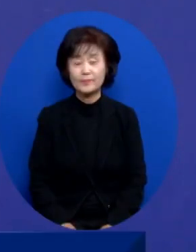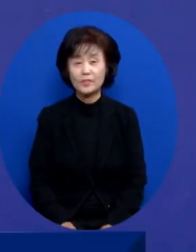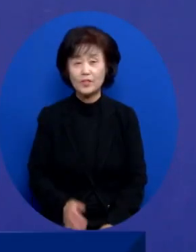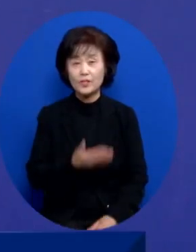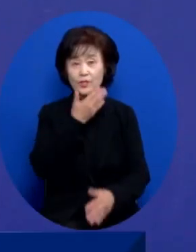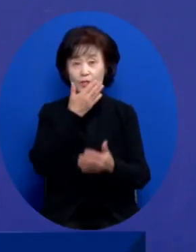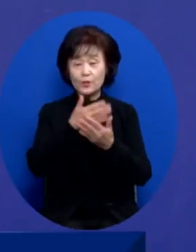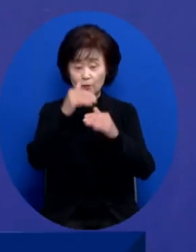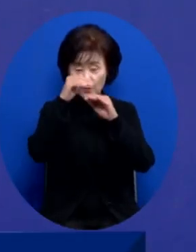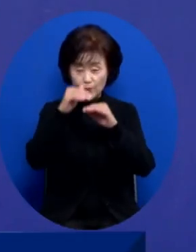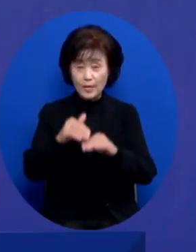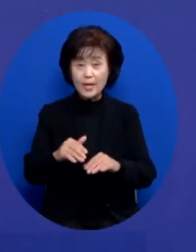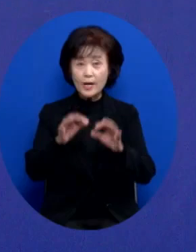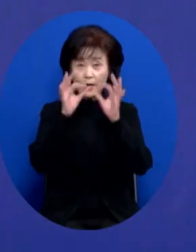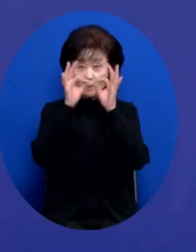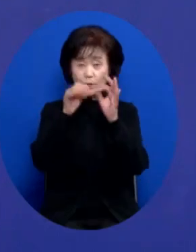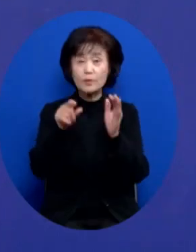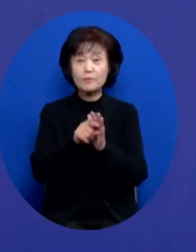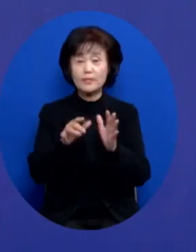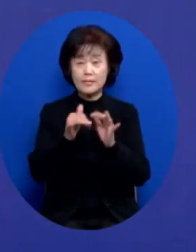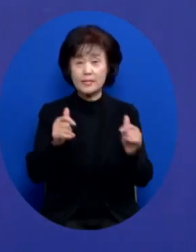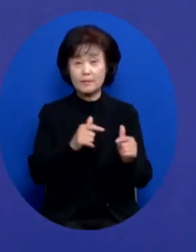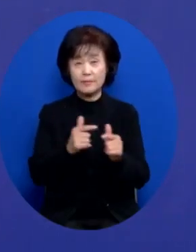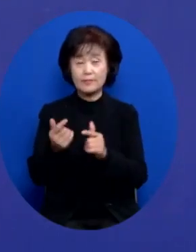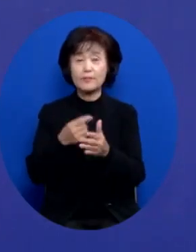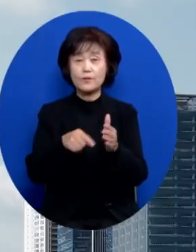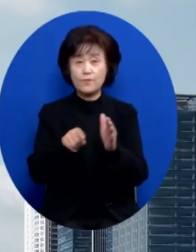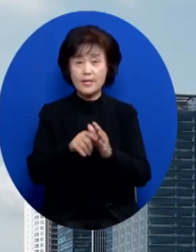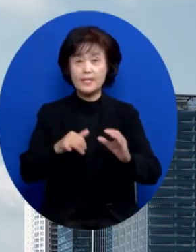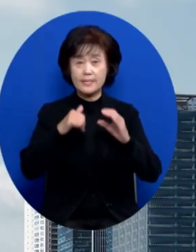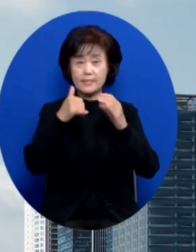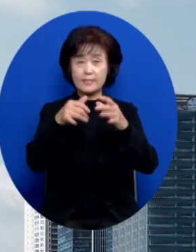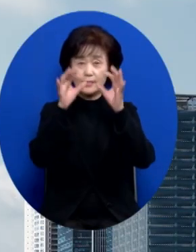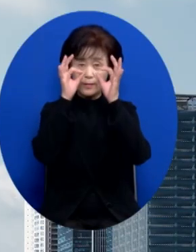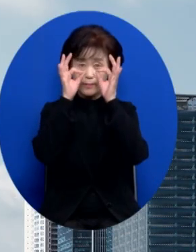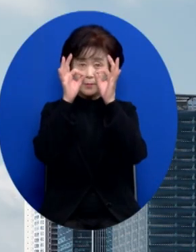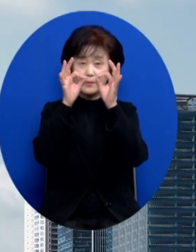주요 이슈를 살펴보는 소셜 브리핑, 크리스천을 위한 세상복입니다.